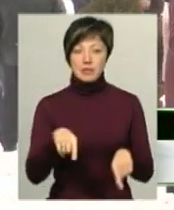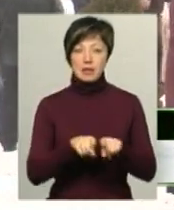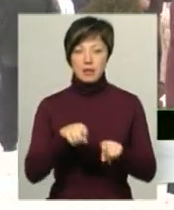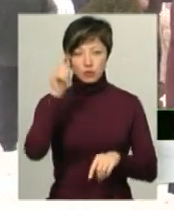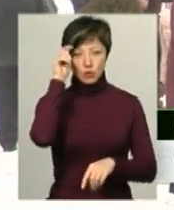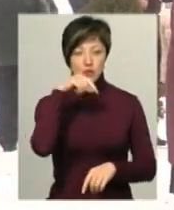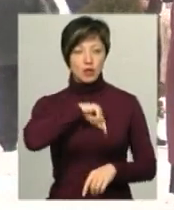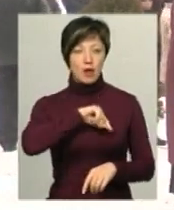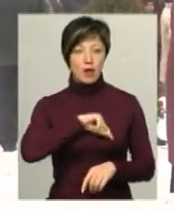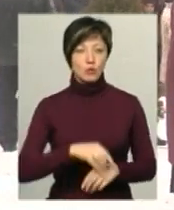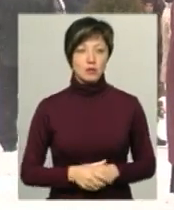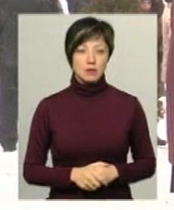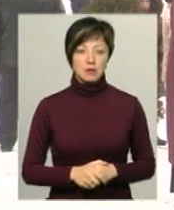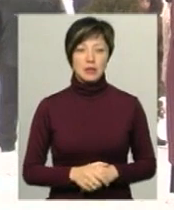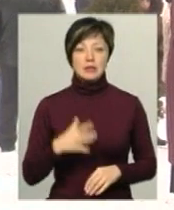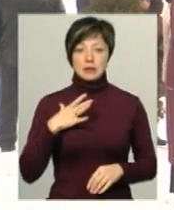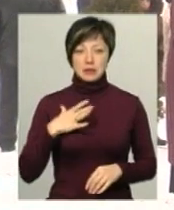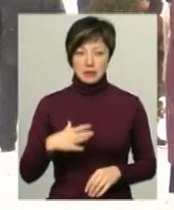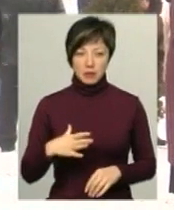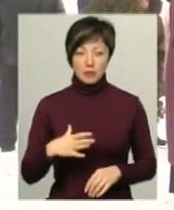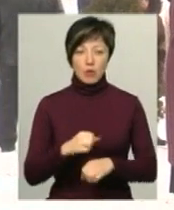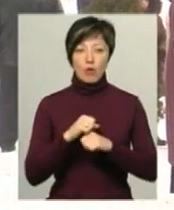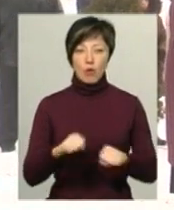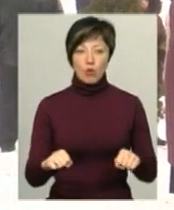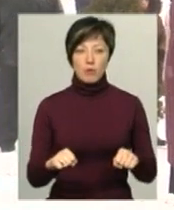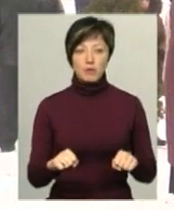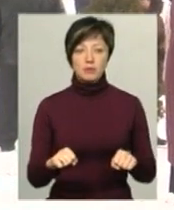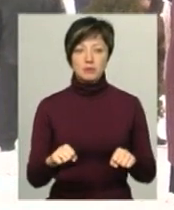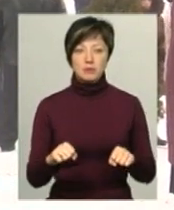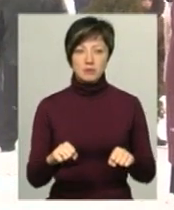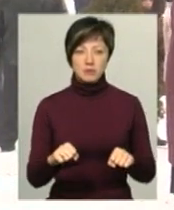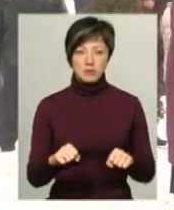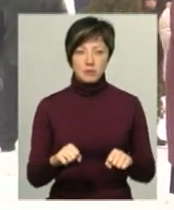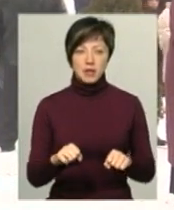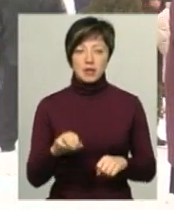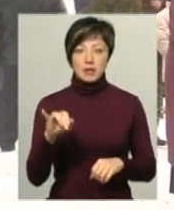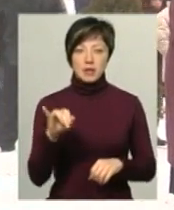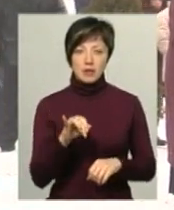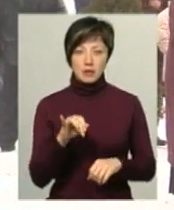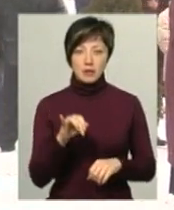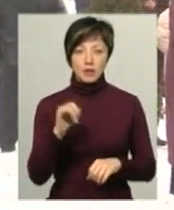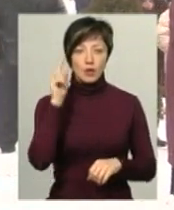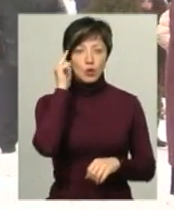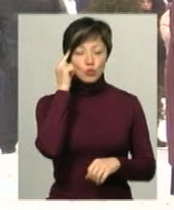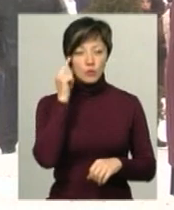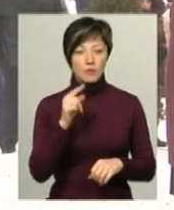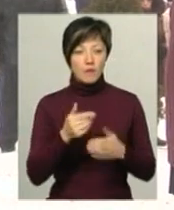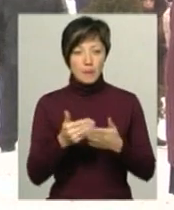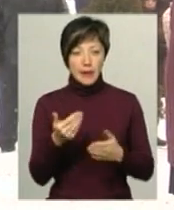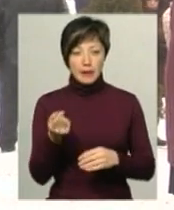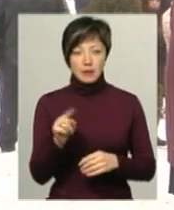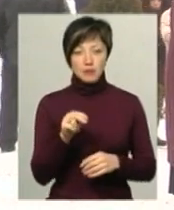чоловічі якості. Стійким, хоробрим, відважним. Він задумувався перед тим, як щось